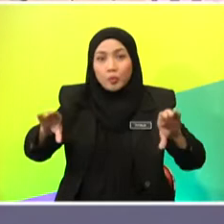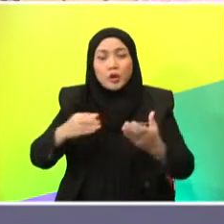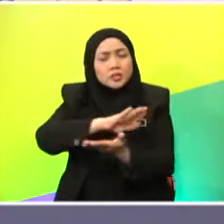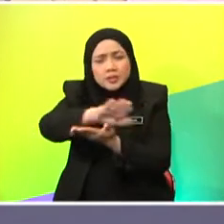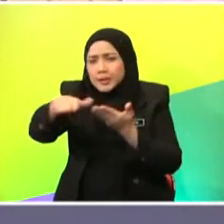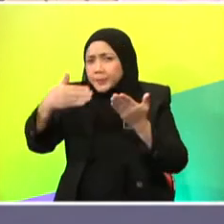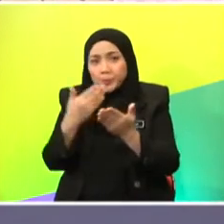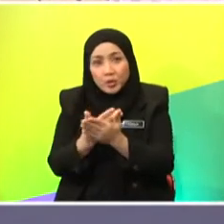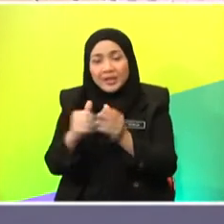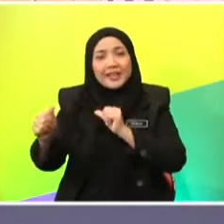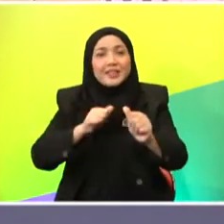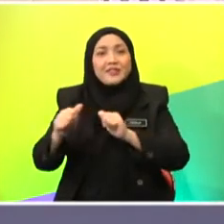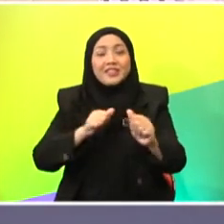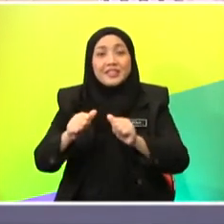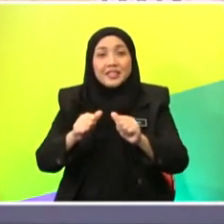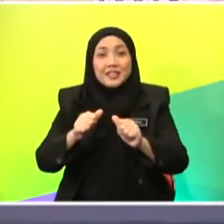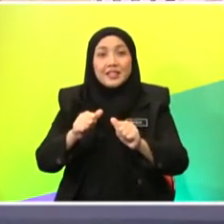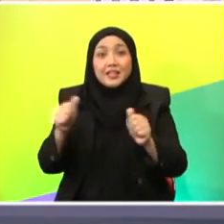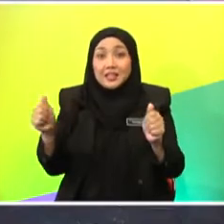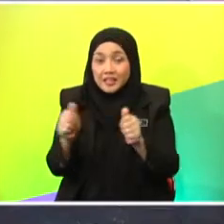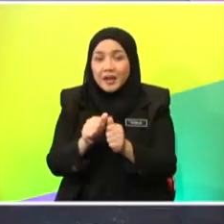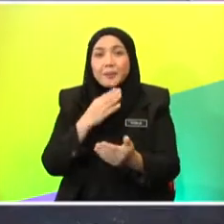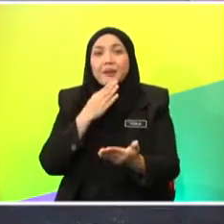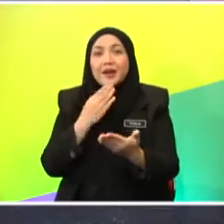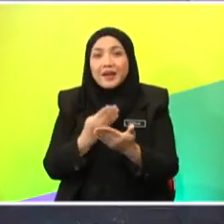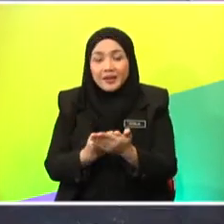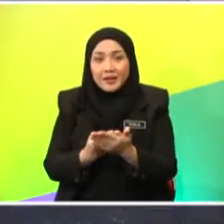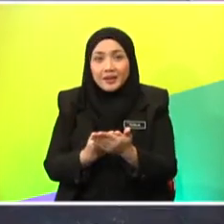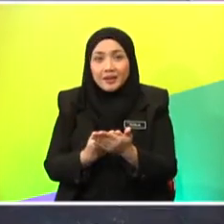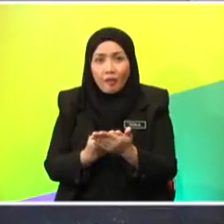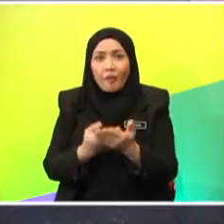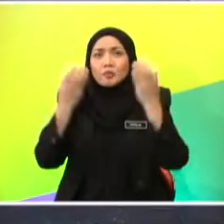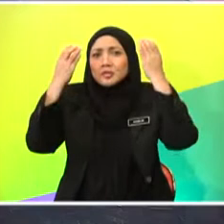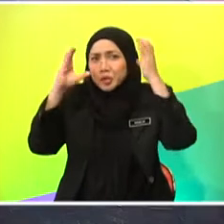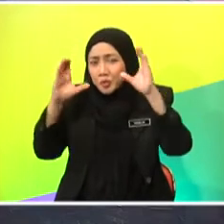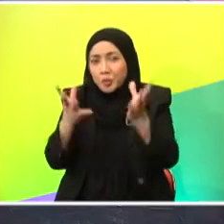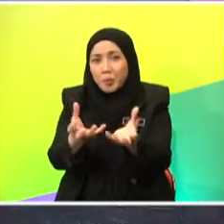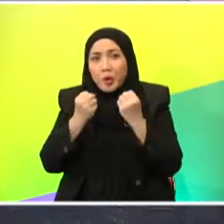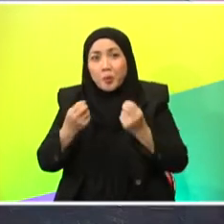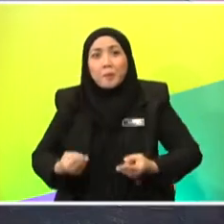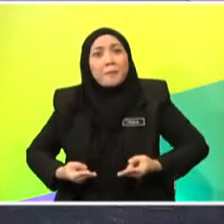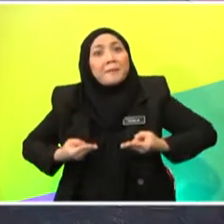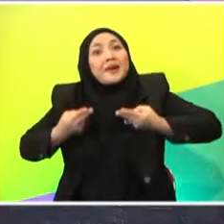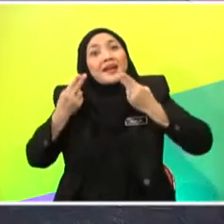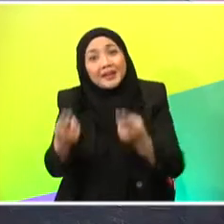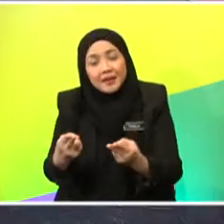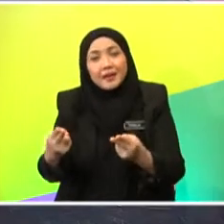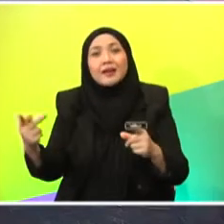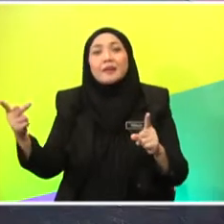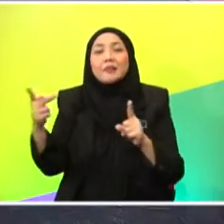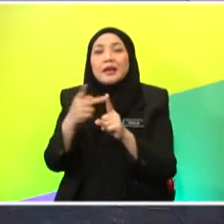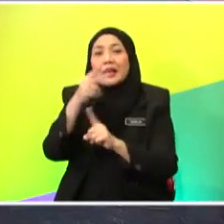bersama-sama kawan dekat rumah C guna bagi ke Curup mencapai Lake bicara banyak